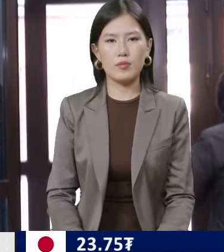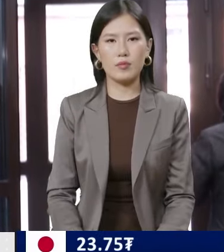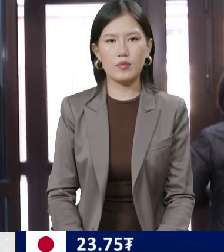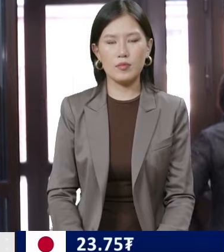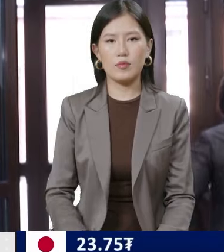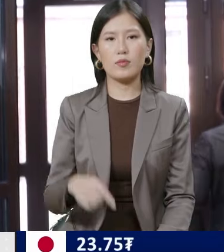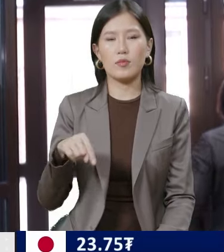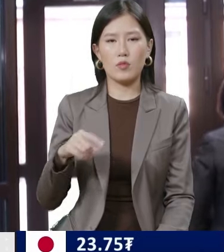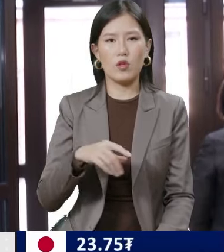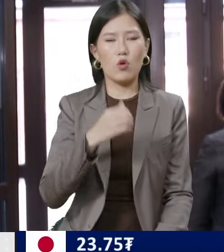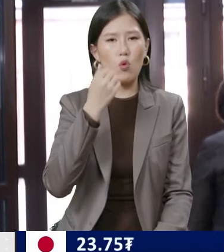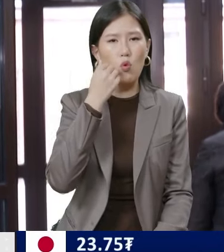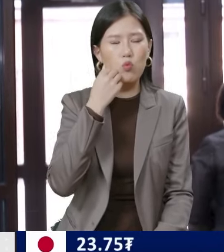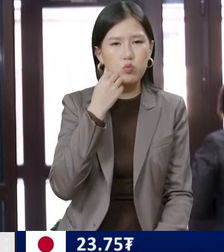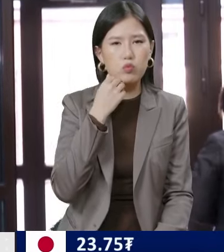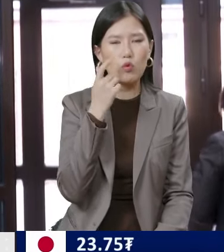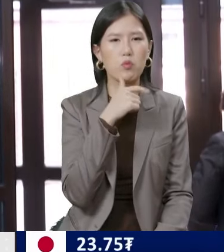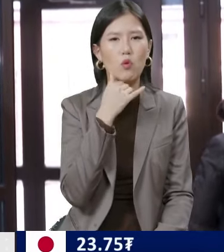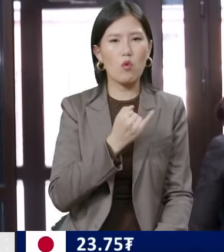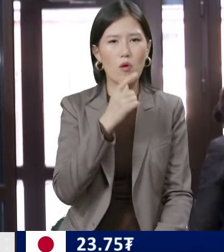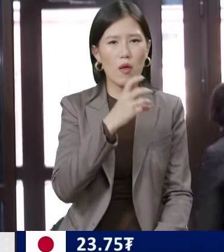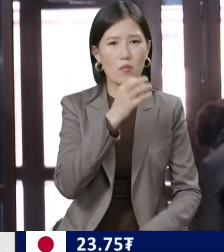өөрснийг эмчилж байна л гэж ойлгох хэрэгтэй. Яг гэвэл